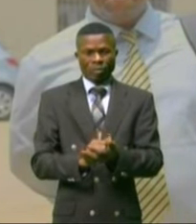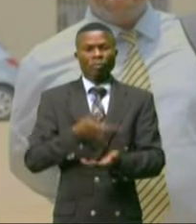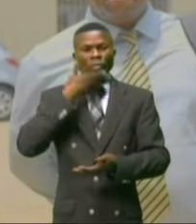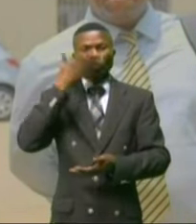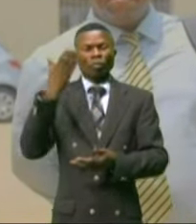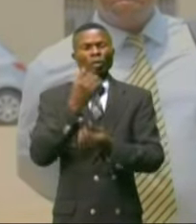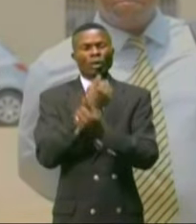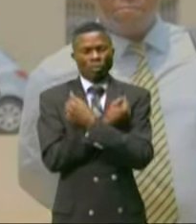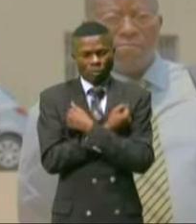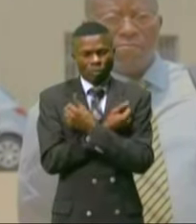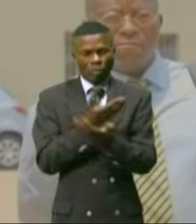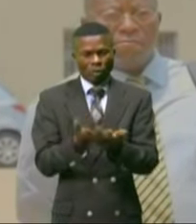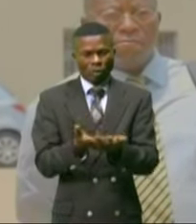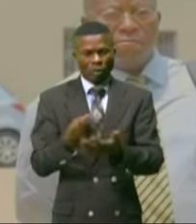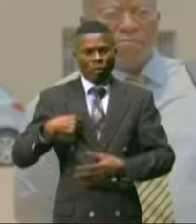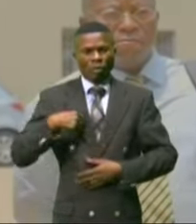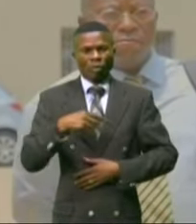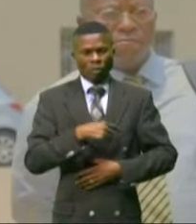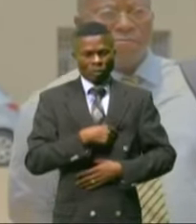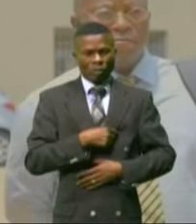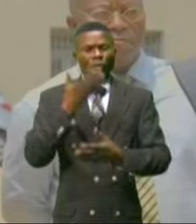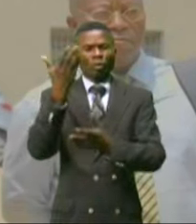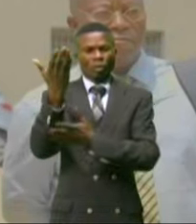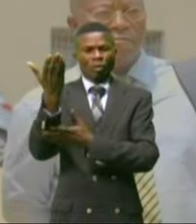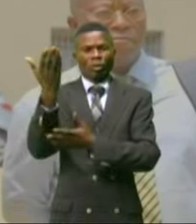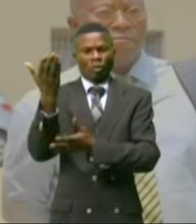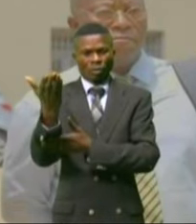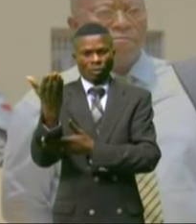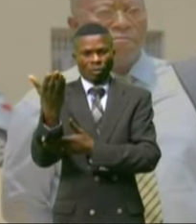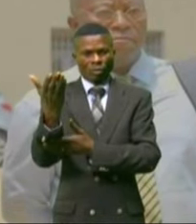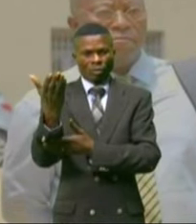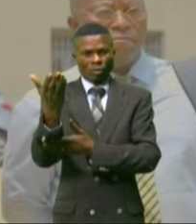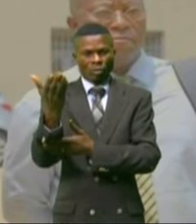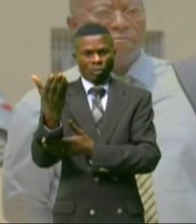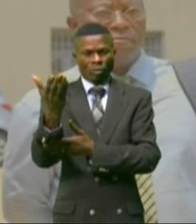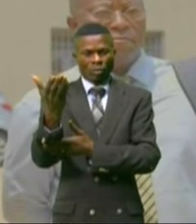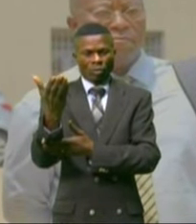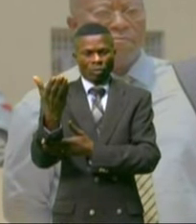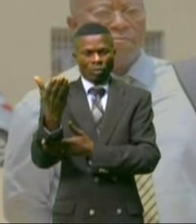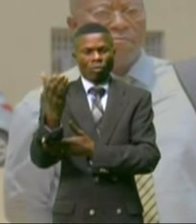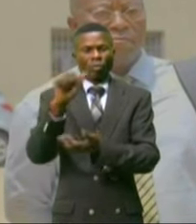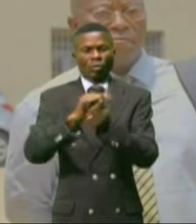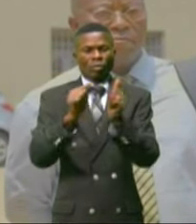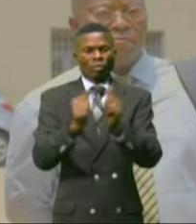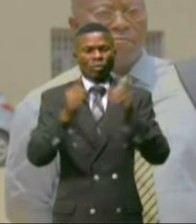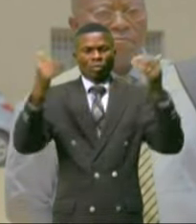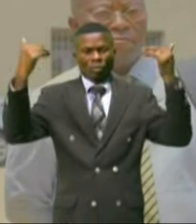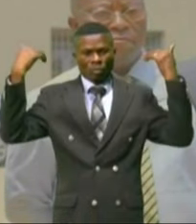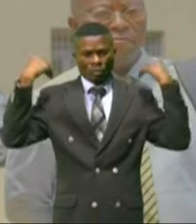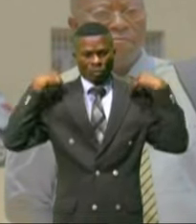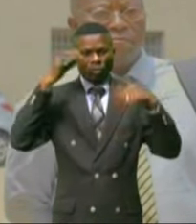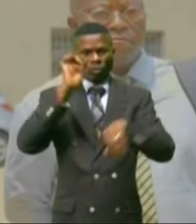charité, nous avions plaidé les cas au niveau des autorités de